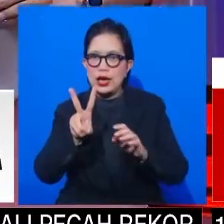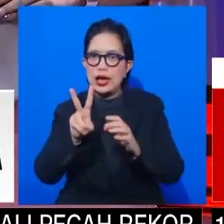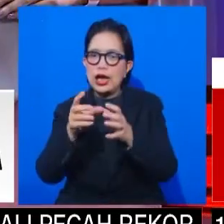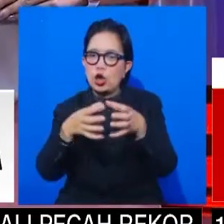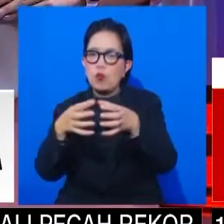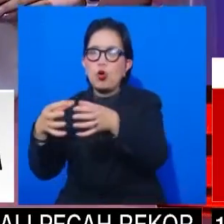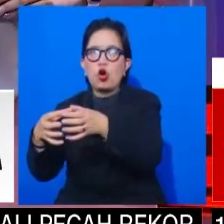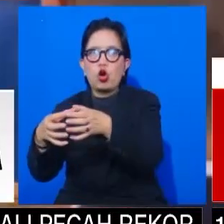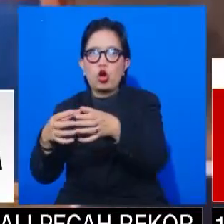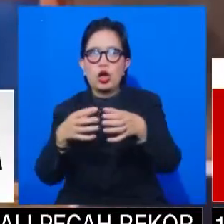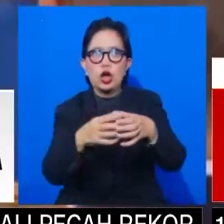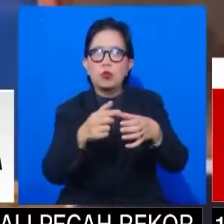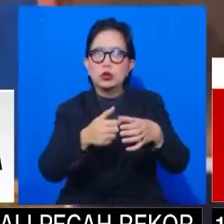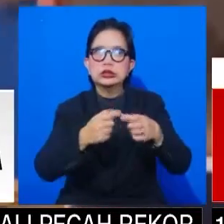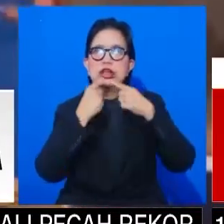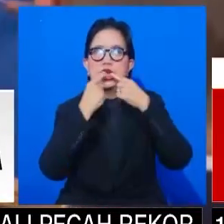terbaik.